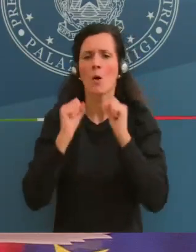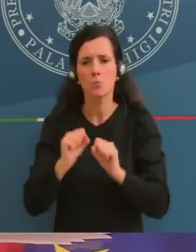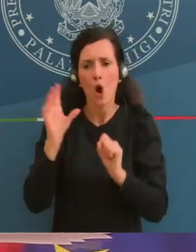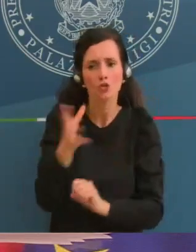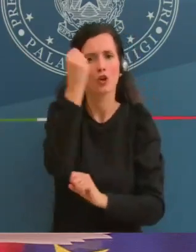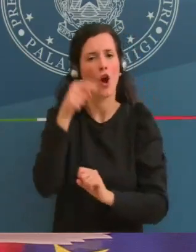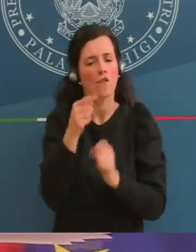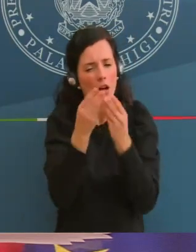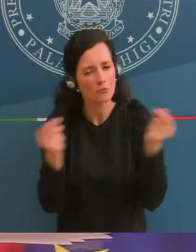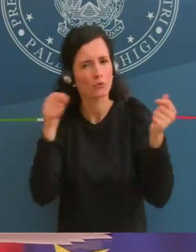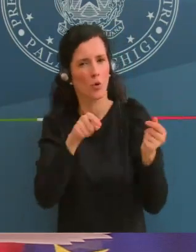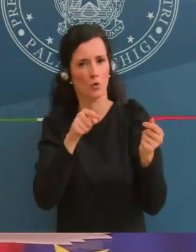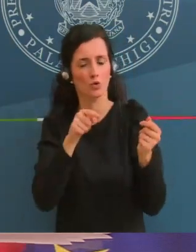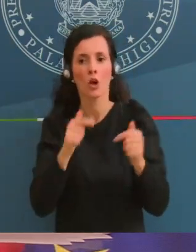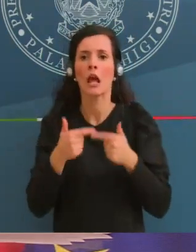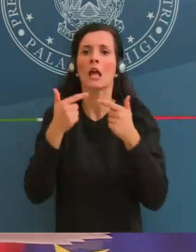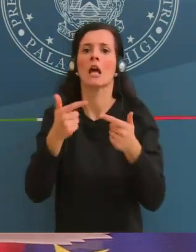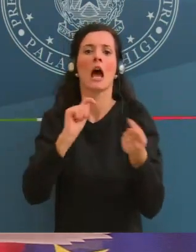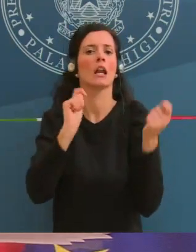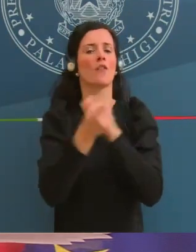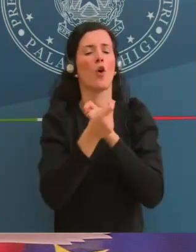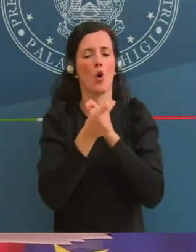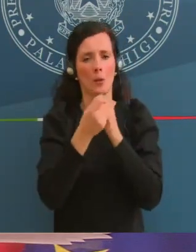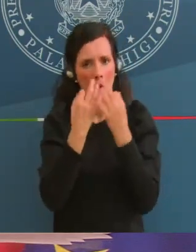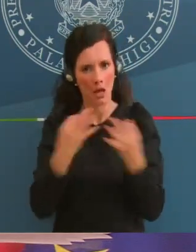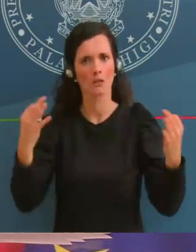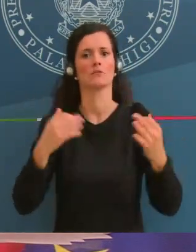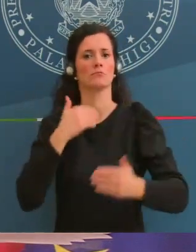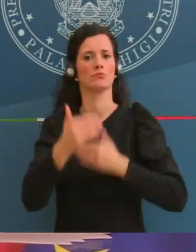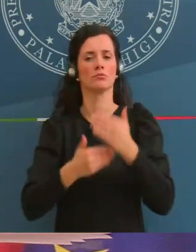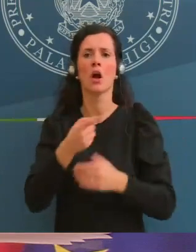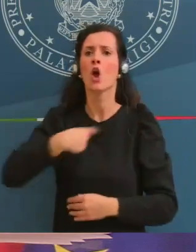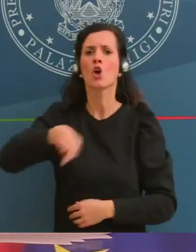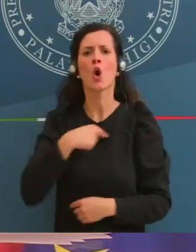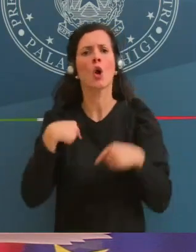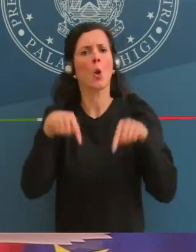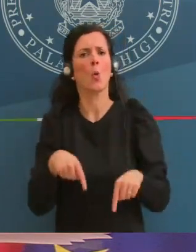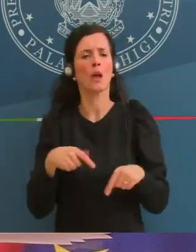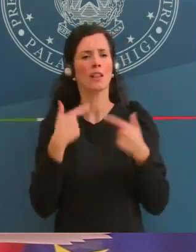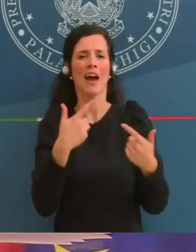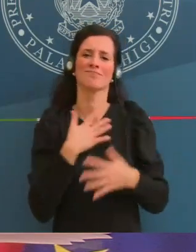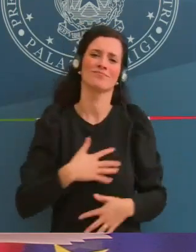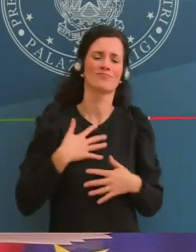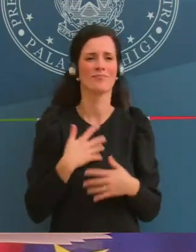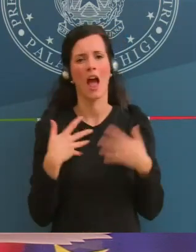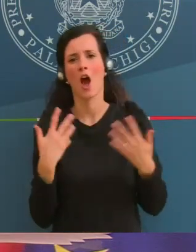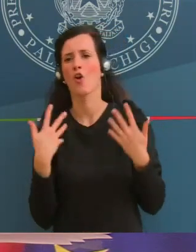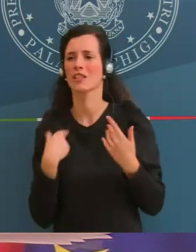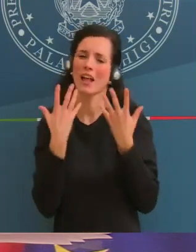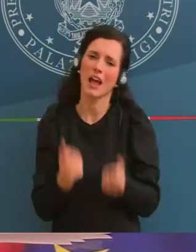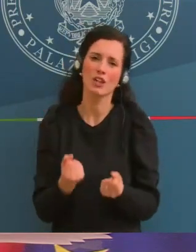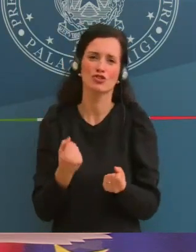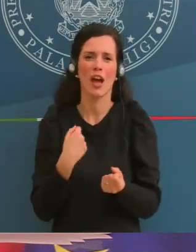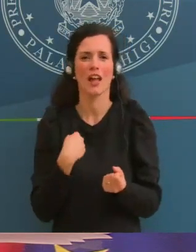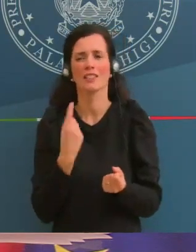galleggiare noi non stiamo galleggiando ne stiamo affrontando una pandemia siamo stati promotori in europa di